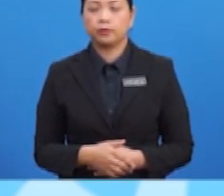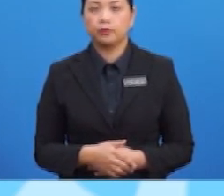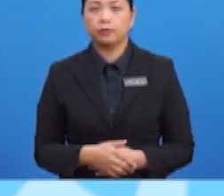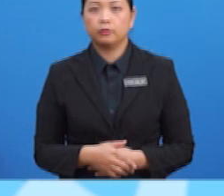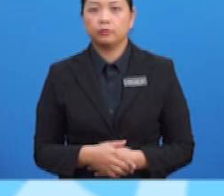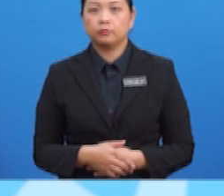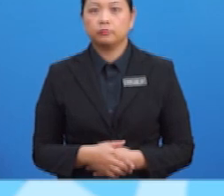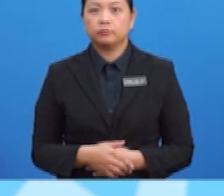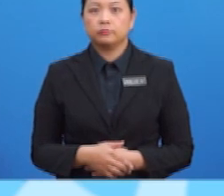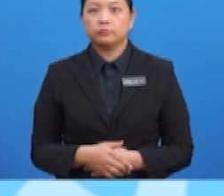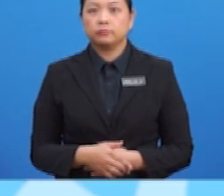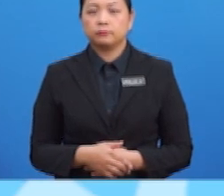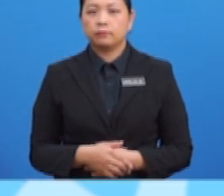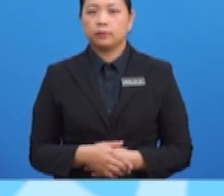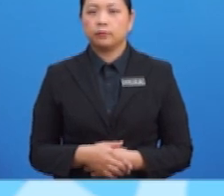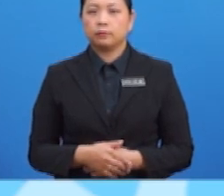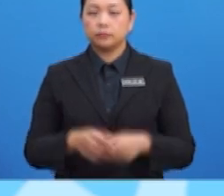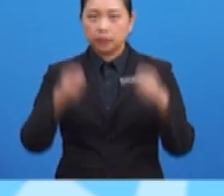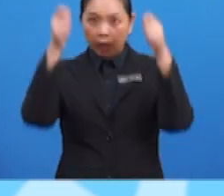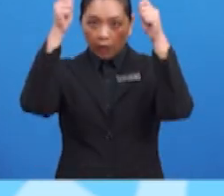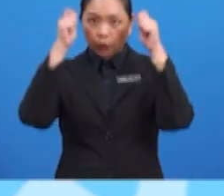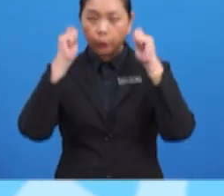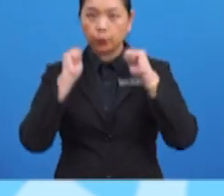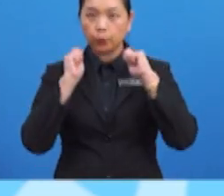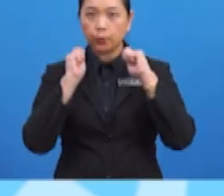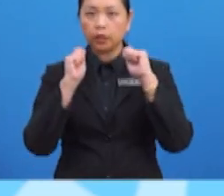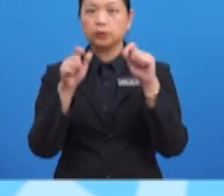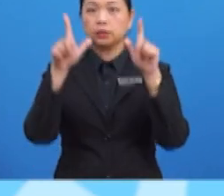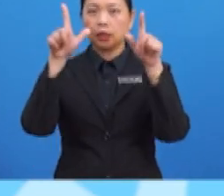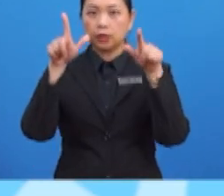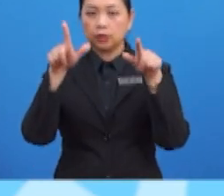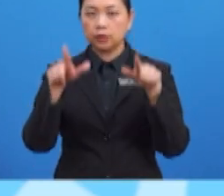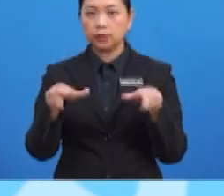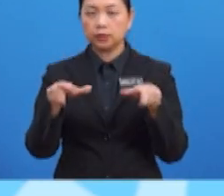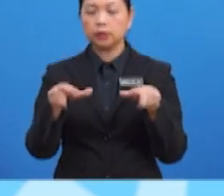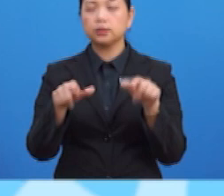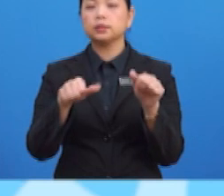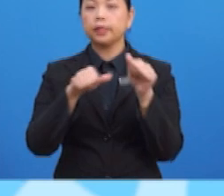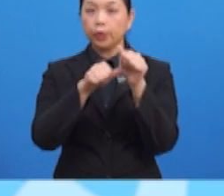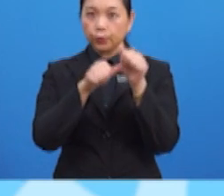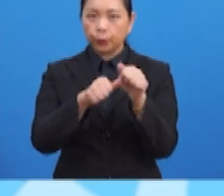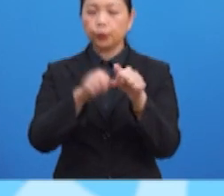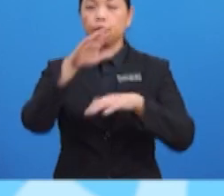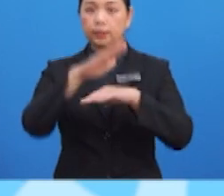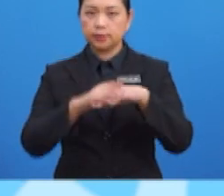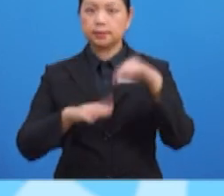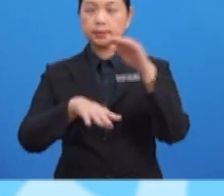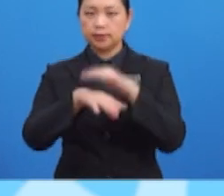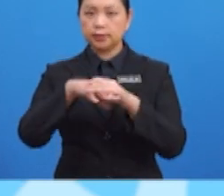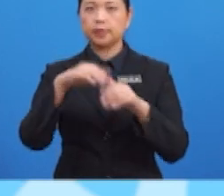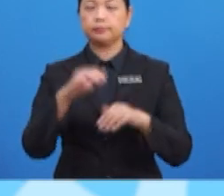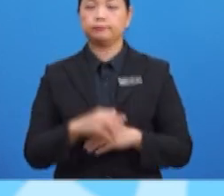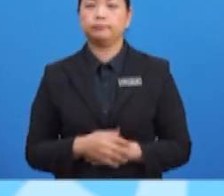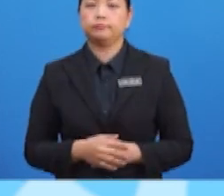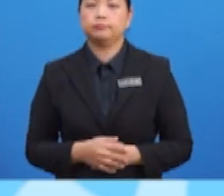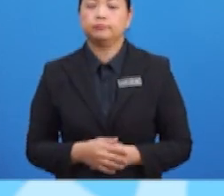Sarung alat pelindung muka di kepala dan ketatkan pengikat mengikut selesaan pengguna.